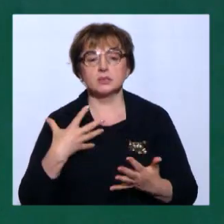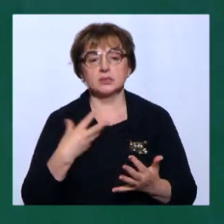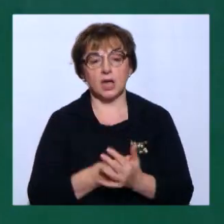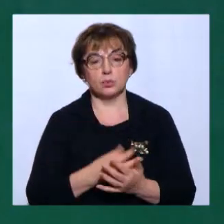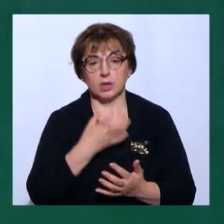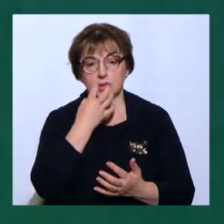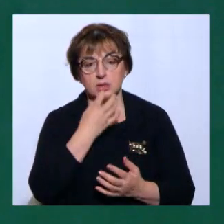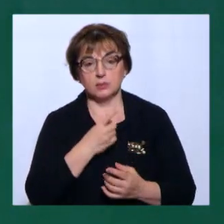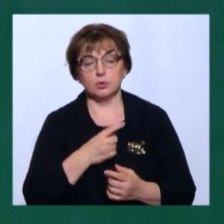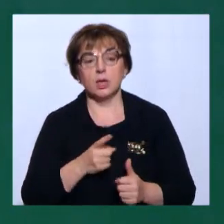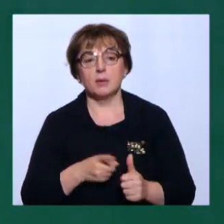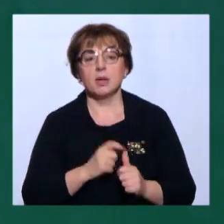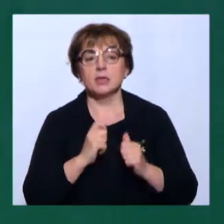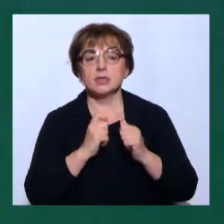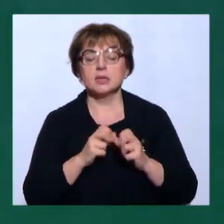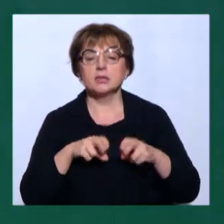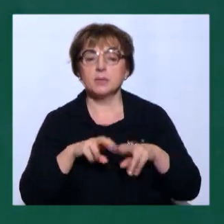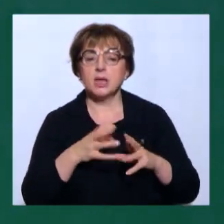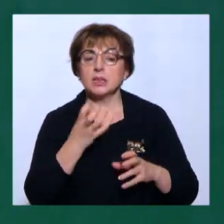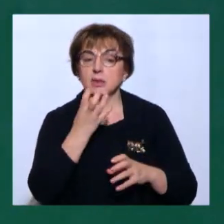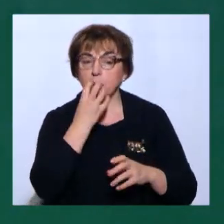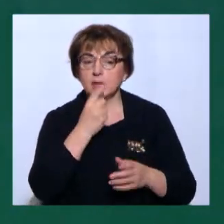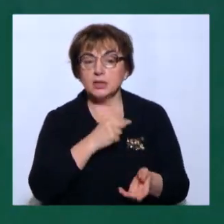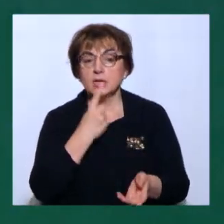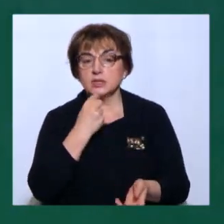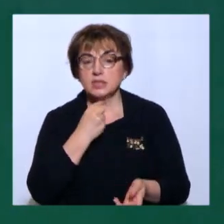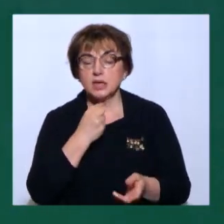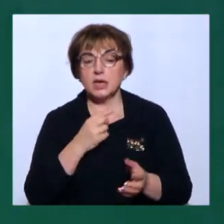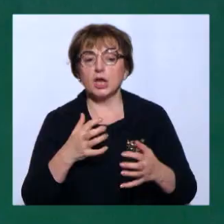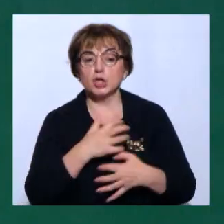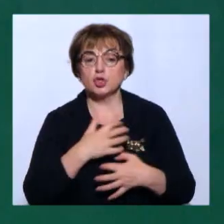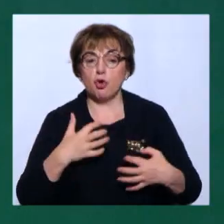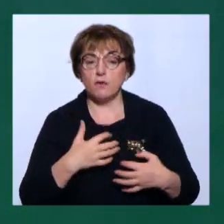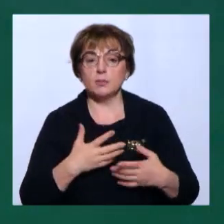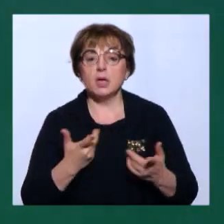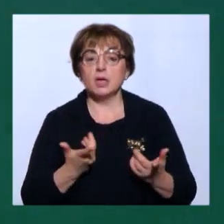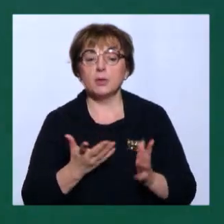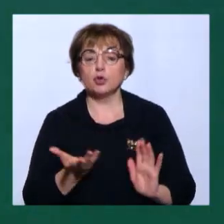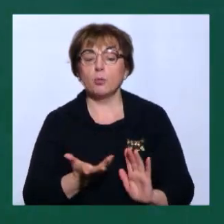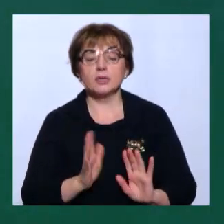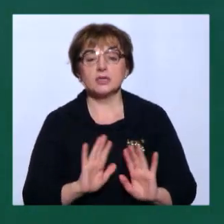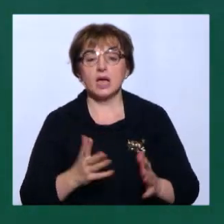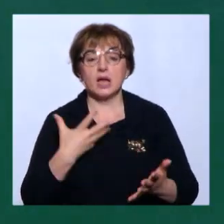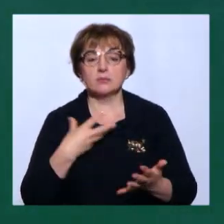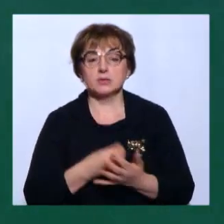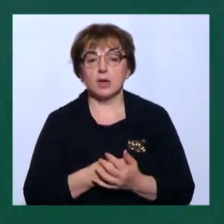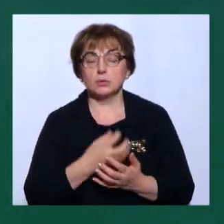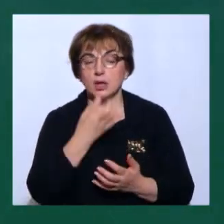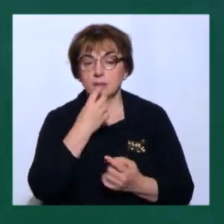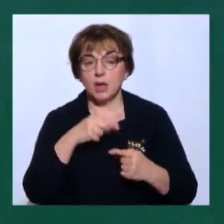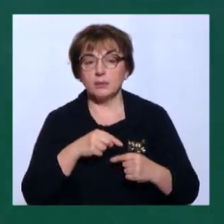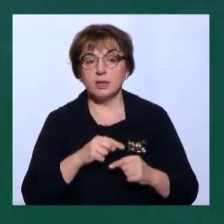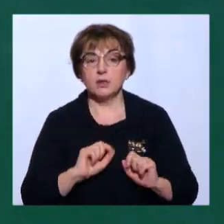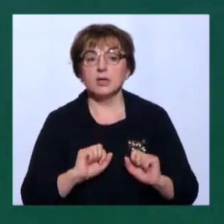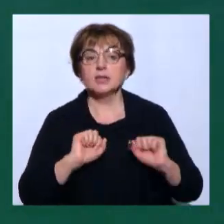ტემპერატურა, ქვიათ თბილსისხლიანი ცხოველები, ხოლო იმ ორგანიზმებს, რომელთაც საკუთარი ტემპერატურა არ გააჩნიათ,